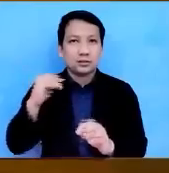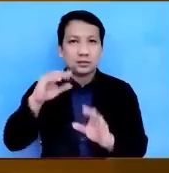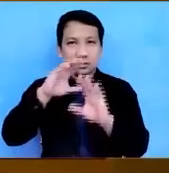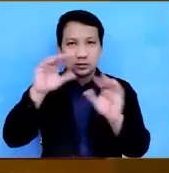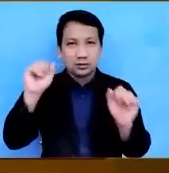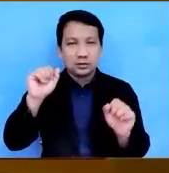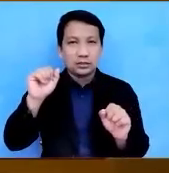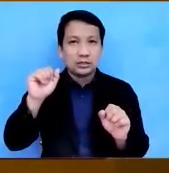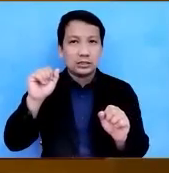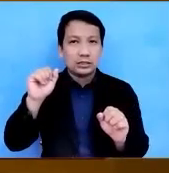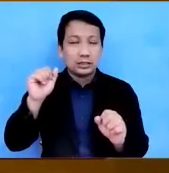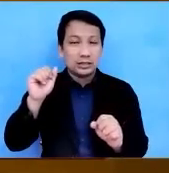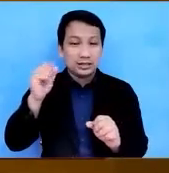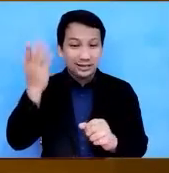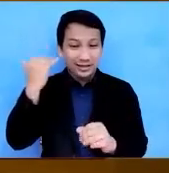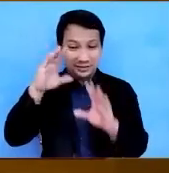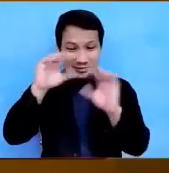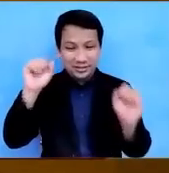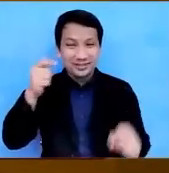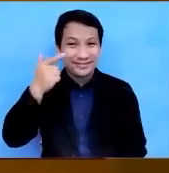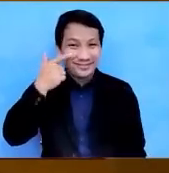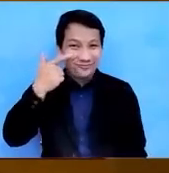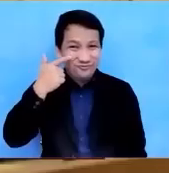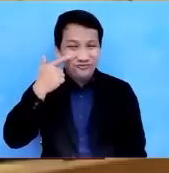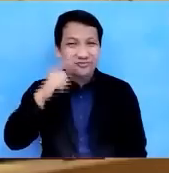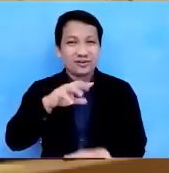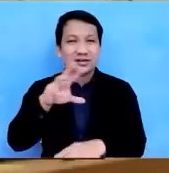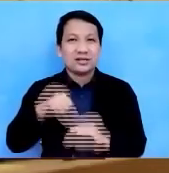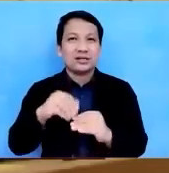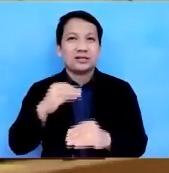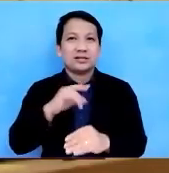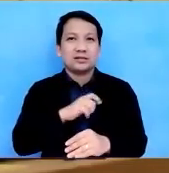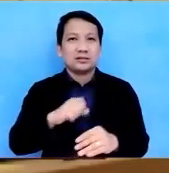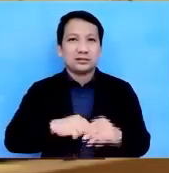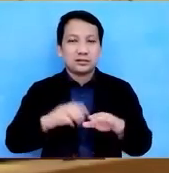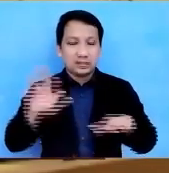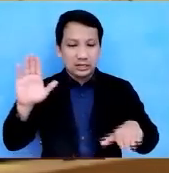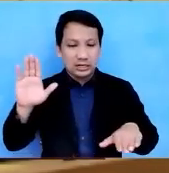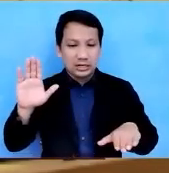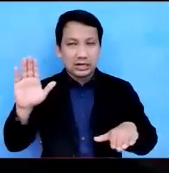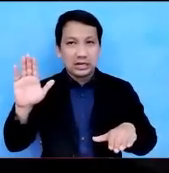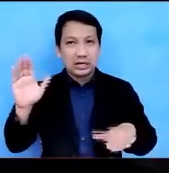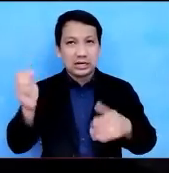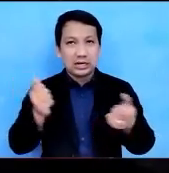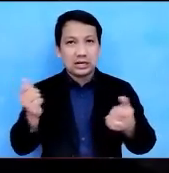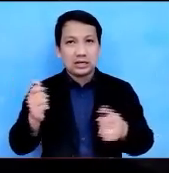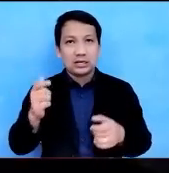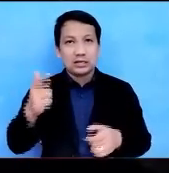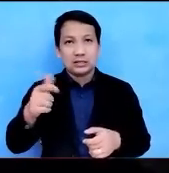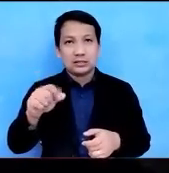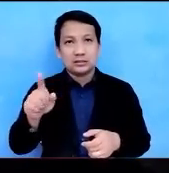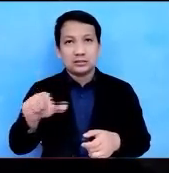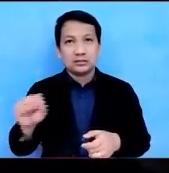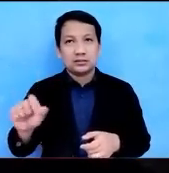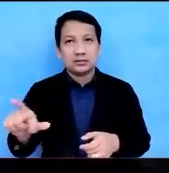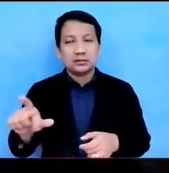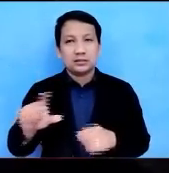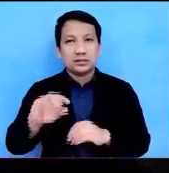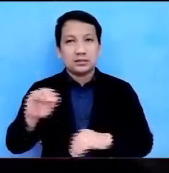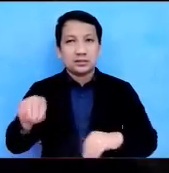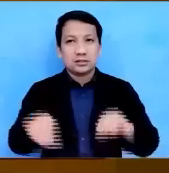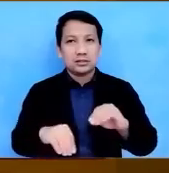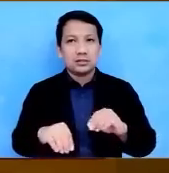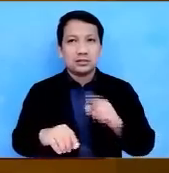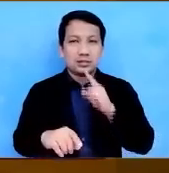Arroyo. Mismong si House Speaker Martin Romualdez ang nag-administer ng oath-taking ni Gonzales. Pagkatapos manumpa